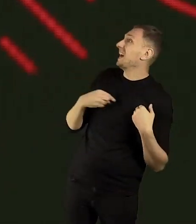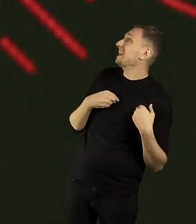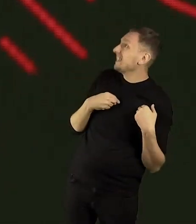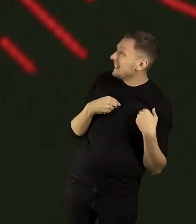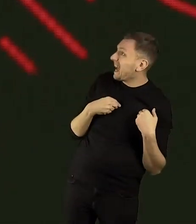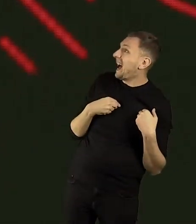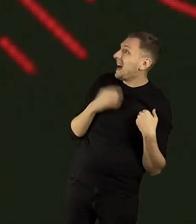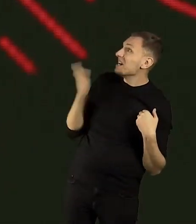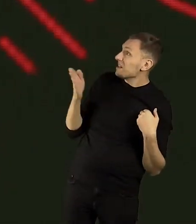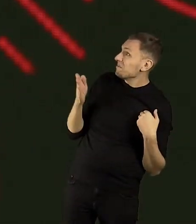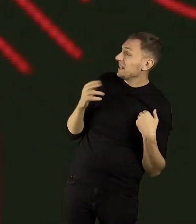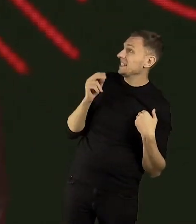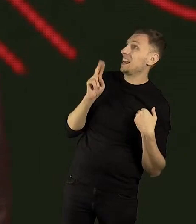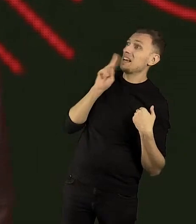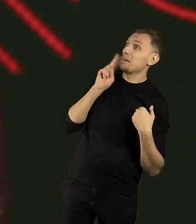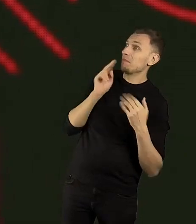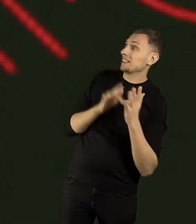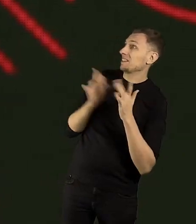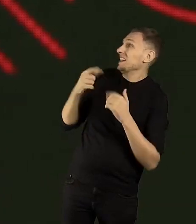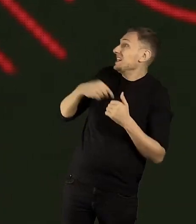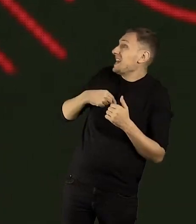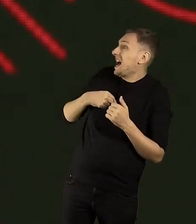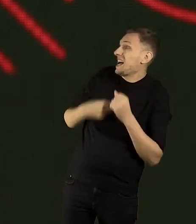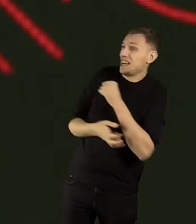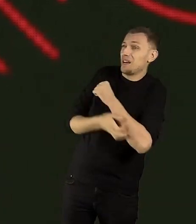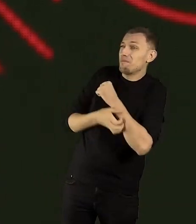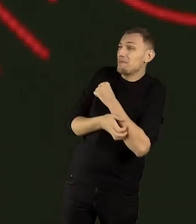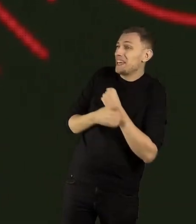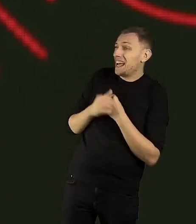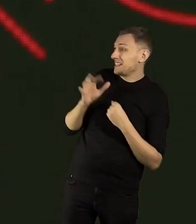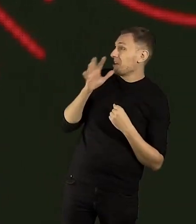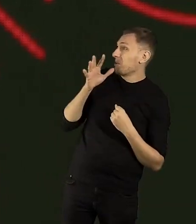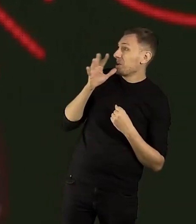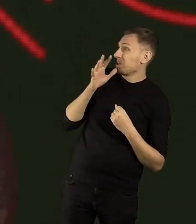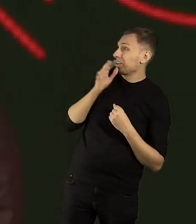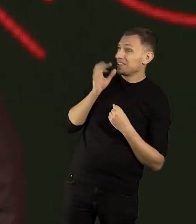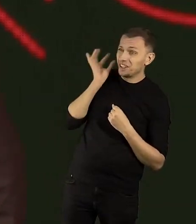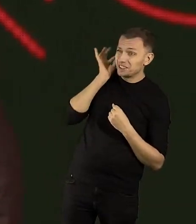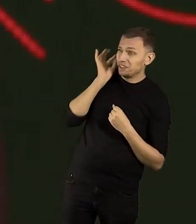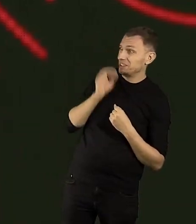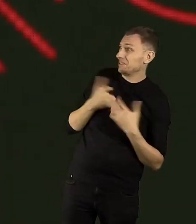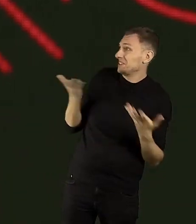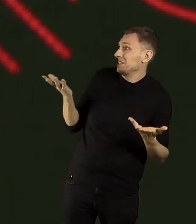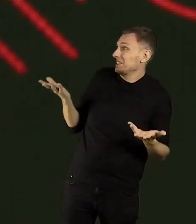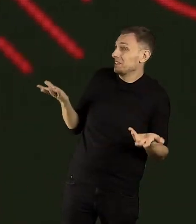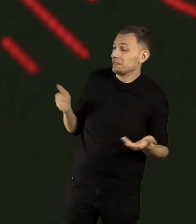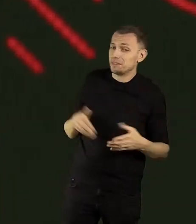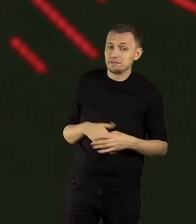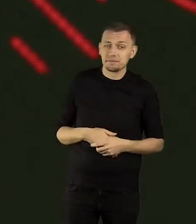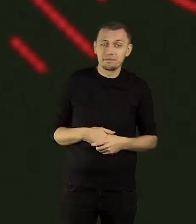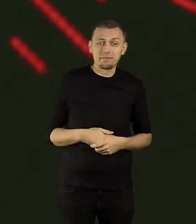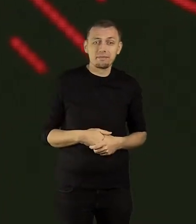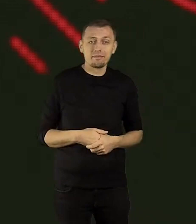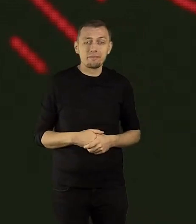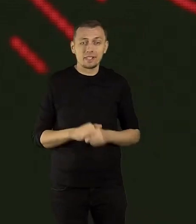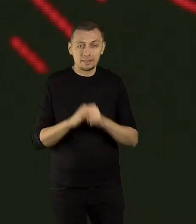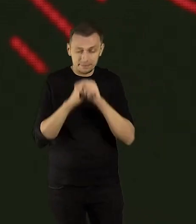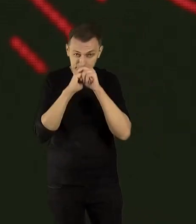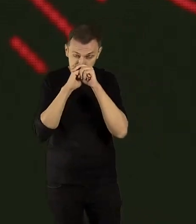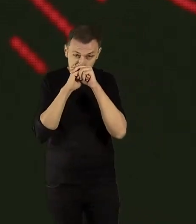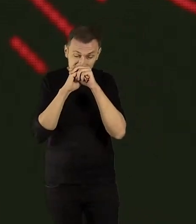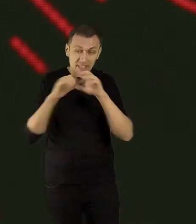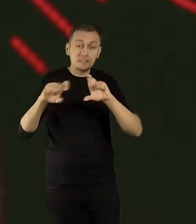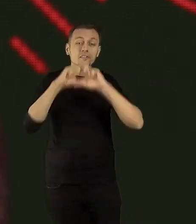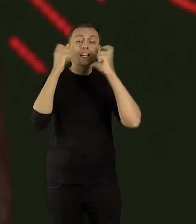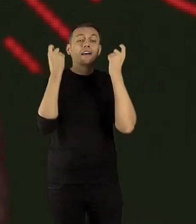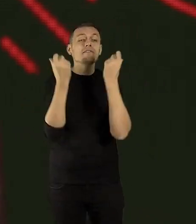dziewczyną. Jedną z tysięcy. Wiecie, w całym Izraelu nie było nikogo mniej prawdopodobnego,